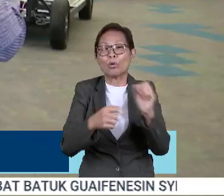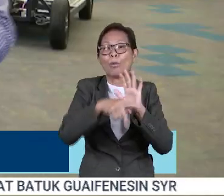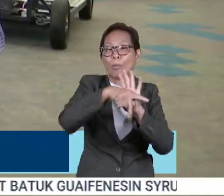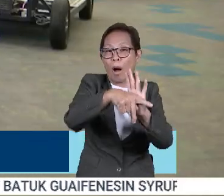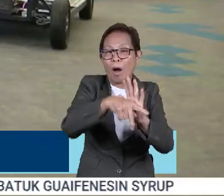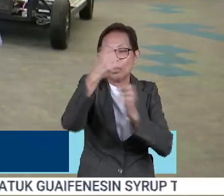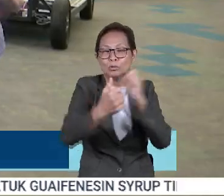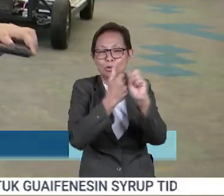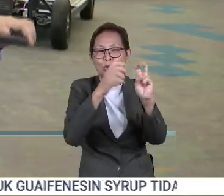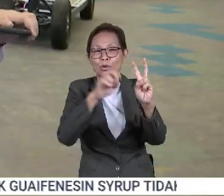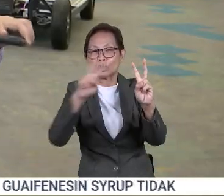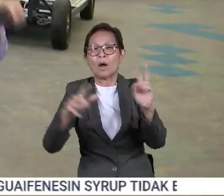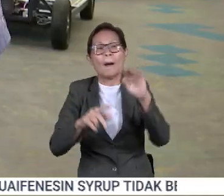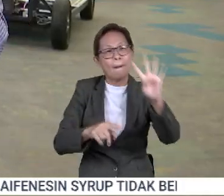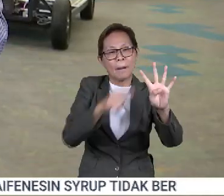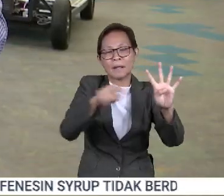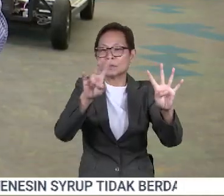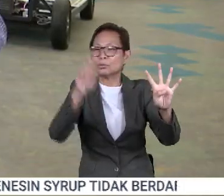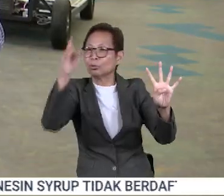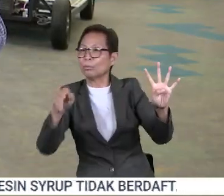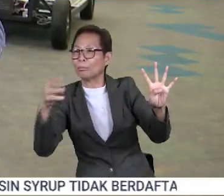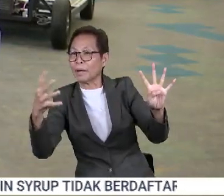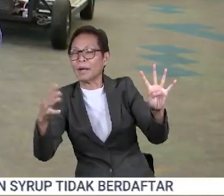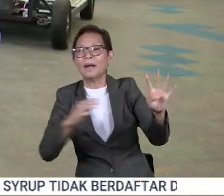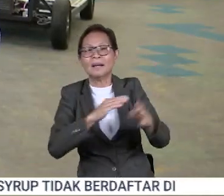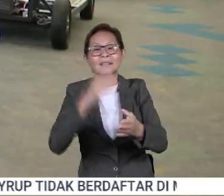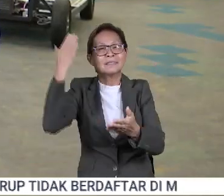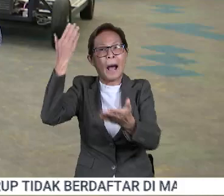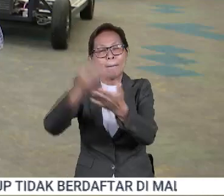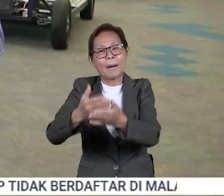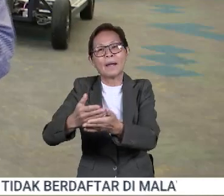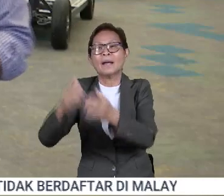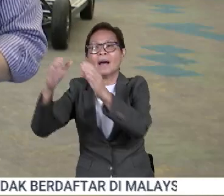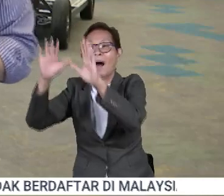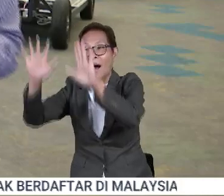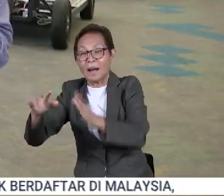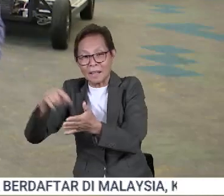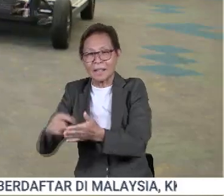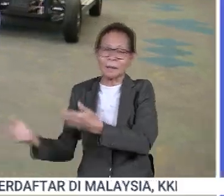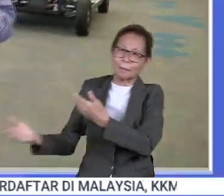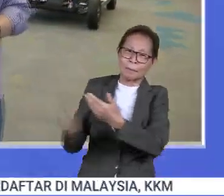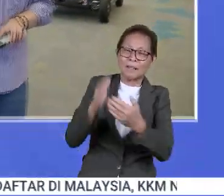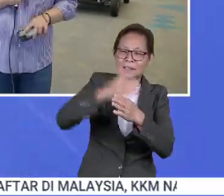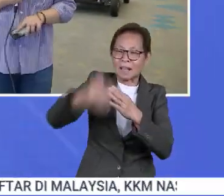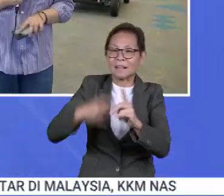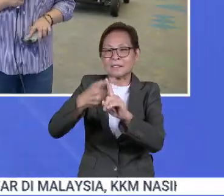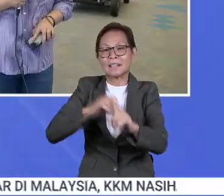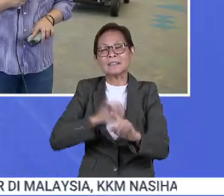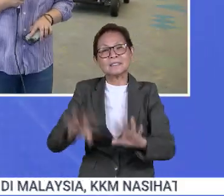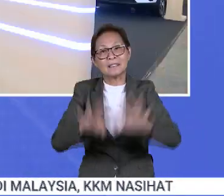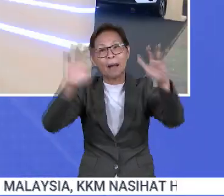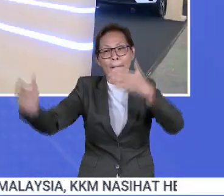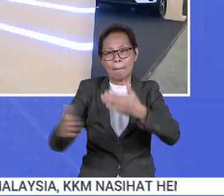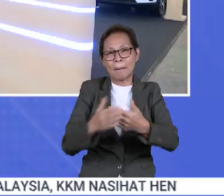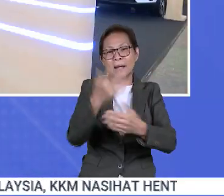langsung 4 hingga 7 mie eee sehingga ujung minggu ini Sekian dari saya di Sendang kembali ke angkasa Puri silahkan